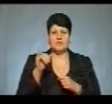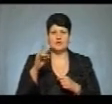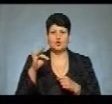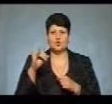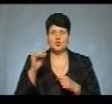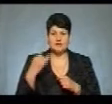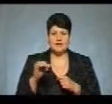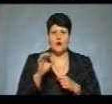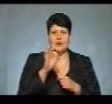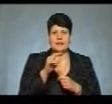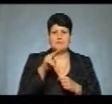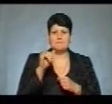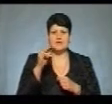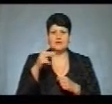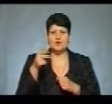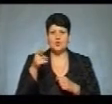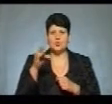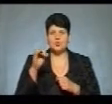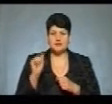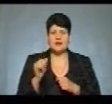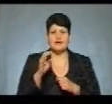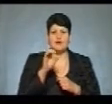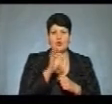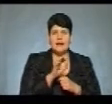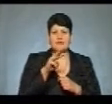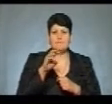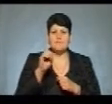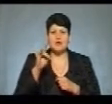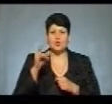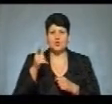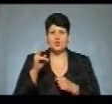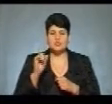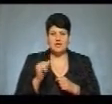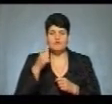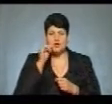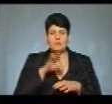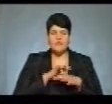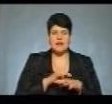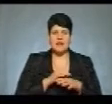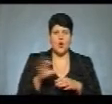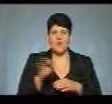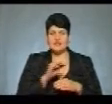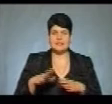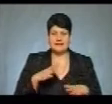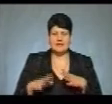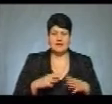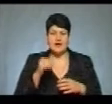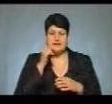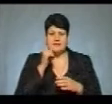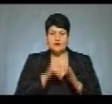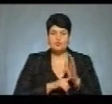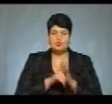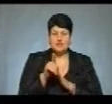та Анастасія Меркушина. Вчора українська збірна провела офіційне тренування, а завтра о 15:30 розпочнеться гонка-спринт